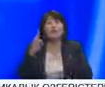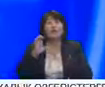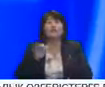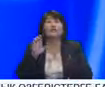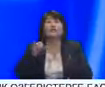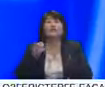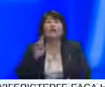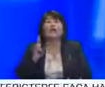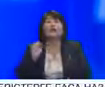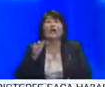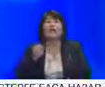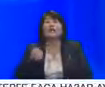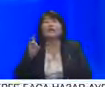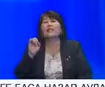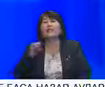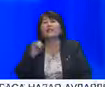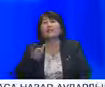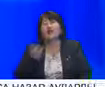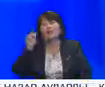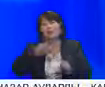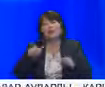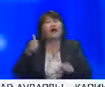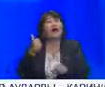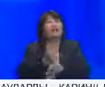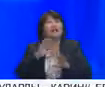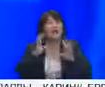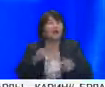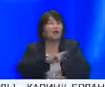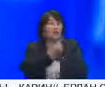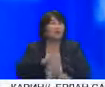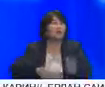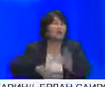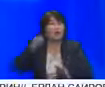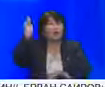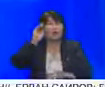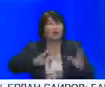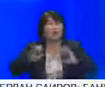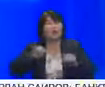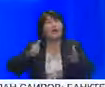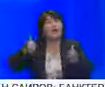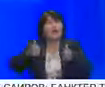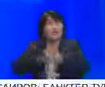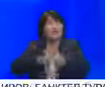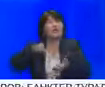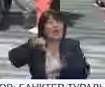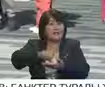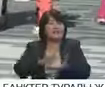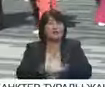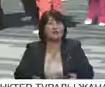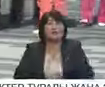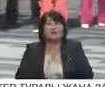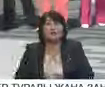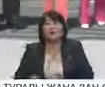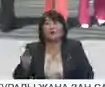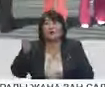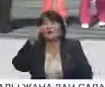британдық агенттігінің рейтингісі бойынша білім ордасы алғаш рет әлемдік мықты жоғары оқу орындарының қатарына кірді. Оқу